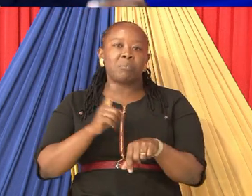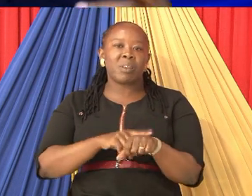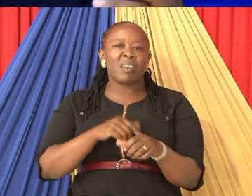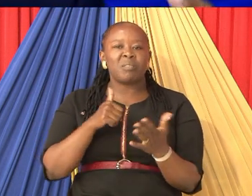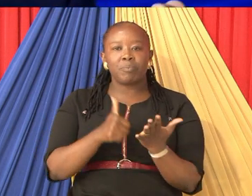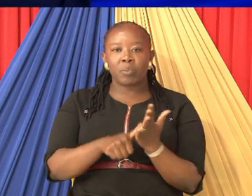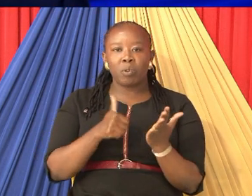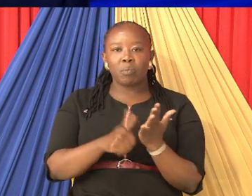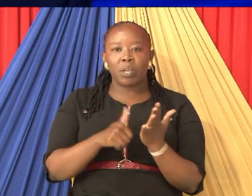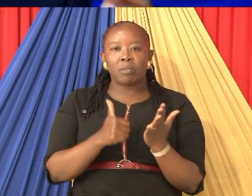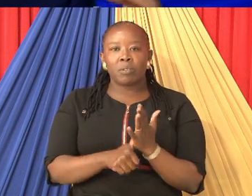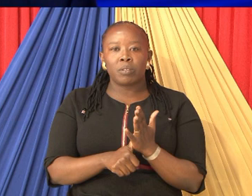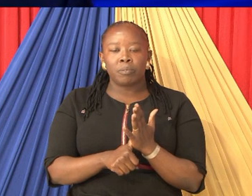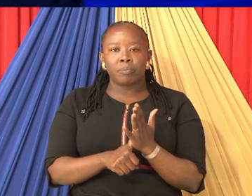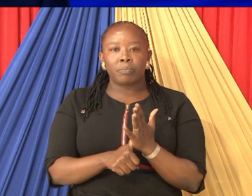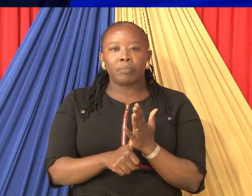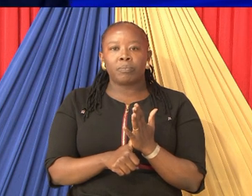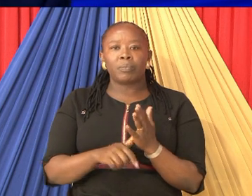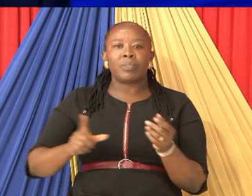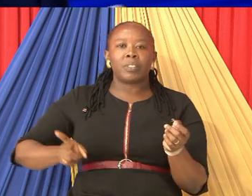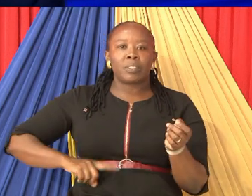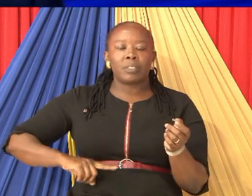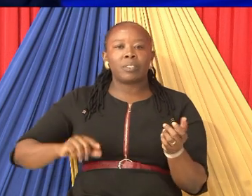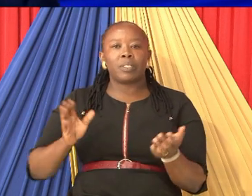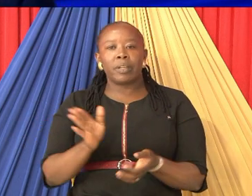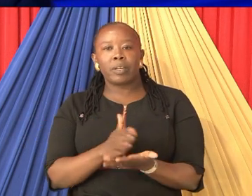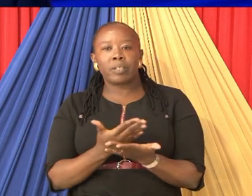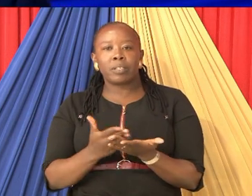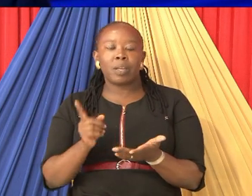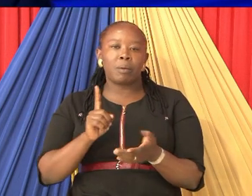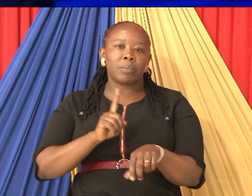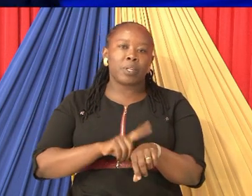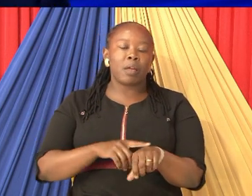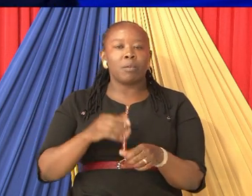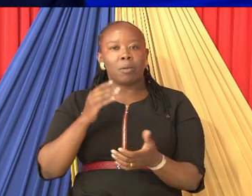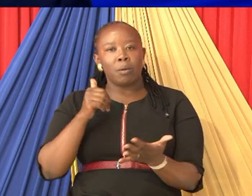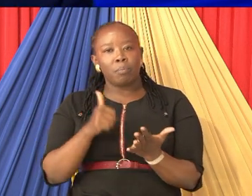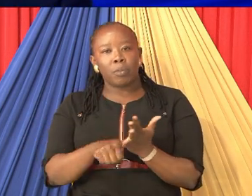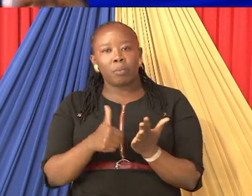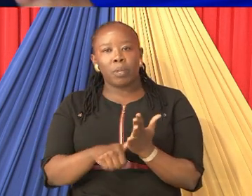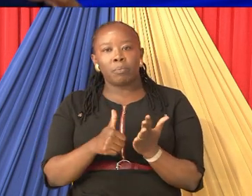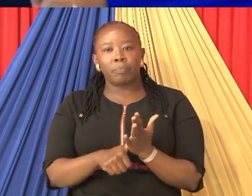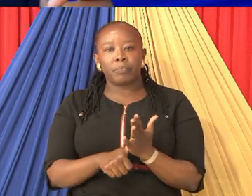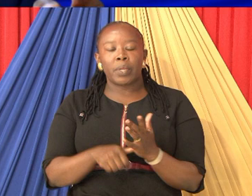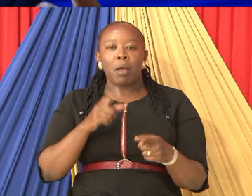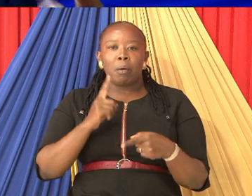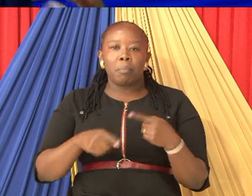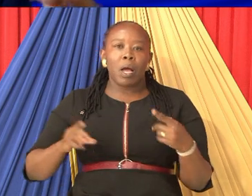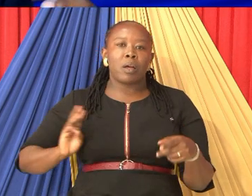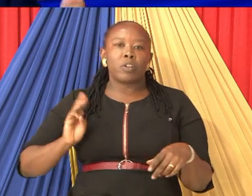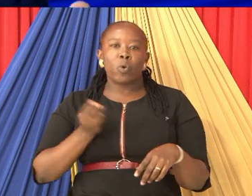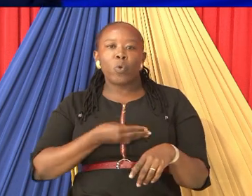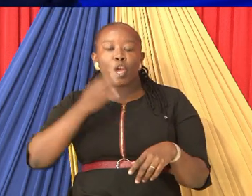Baba, hata kushika kunakuwa shida. Lakini katika mambo haya yote Mungu, twajua wewe